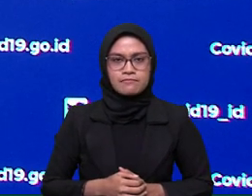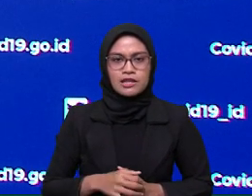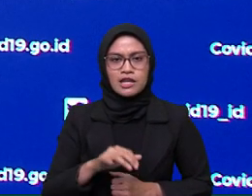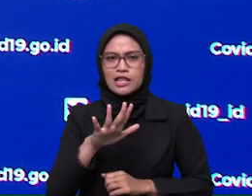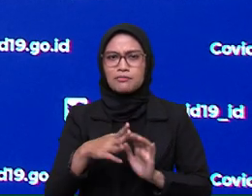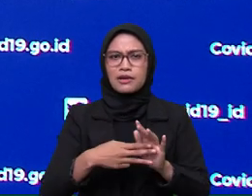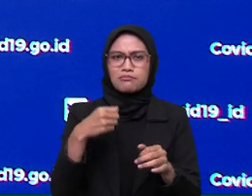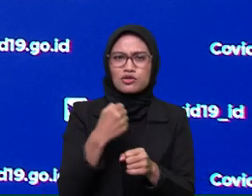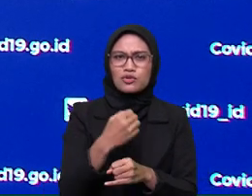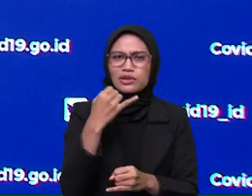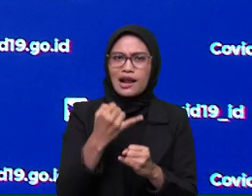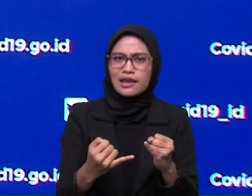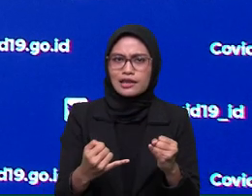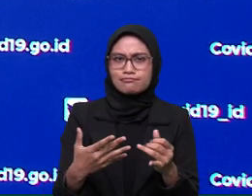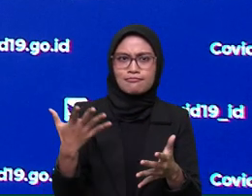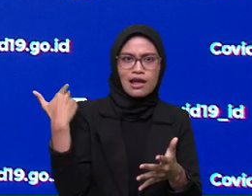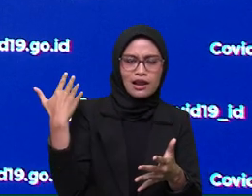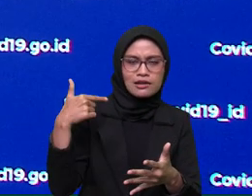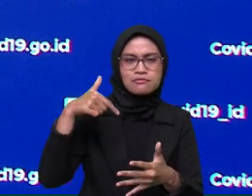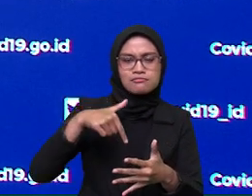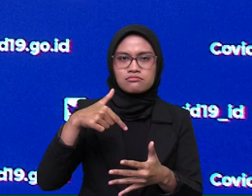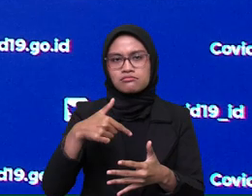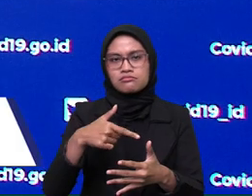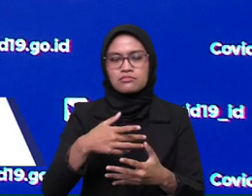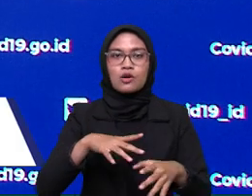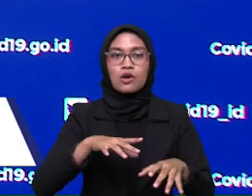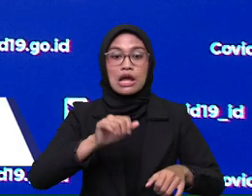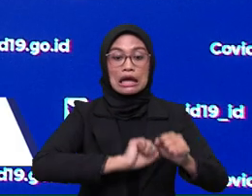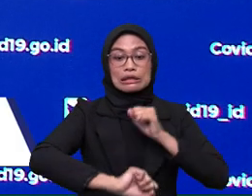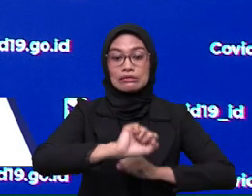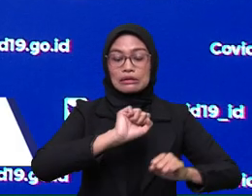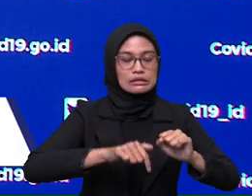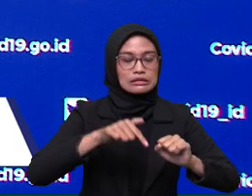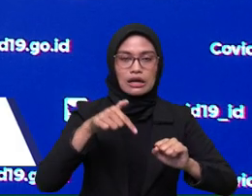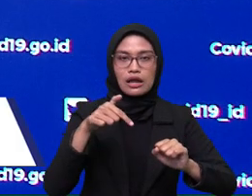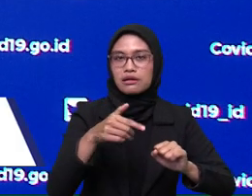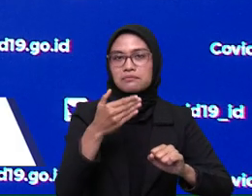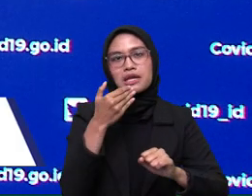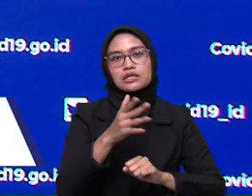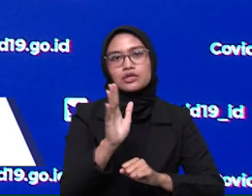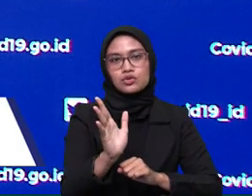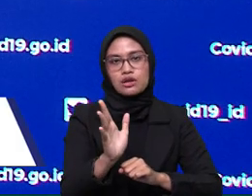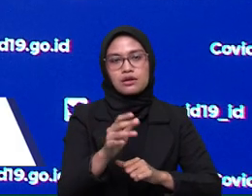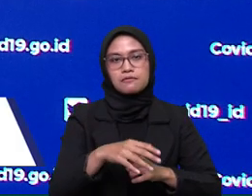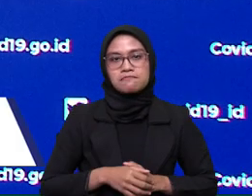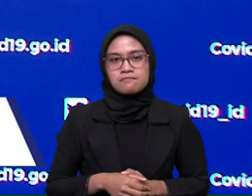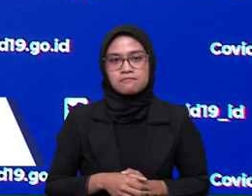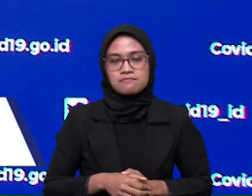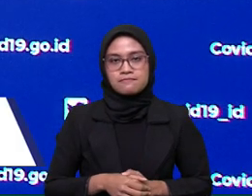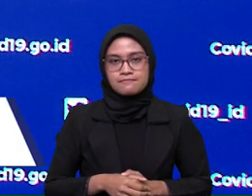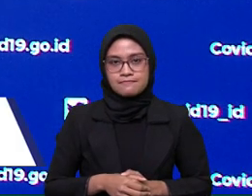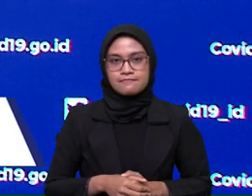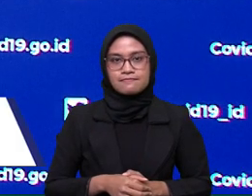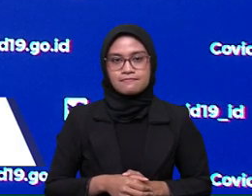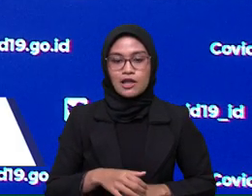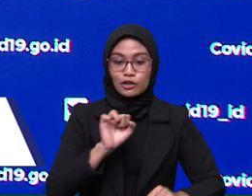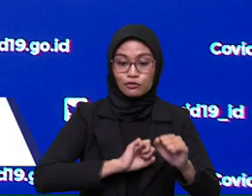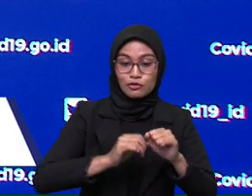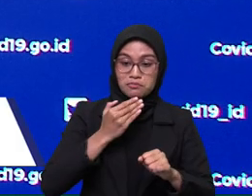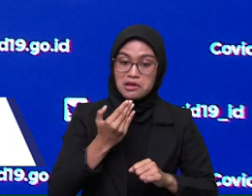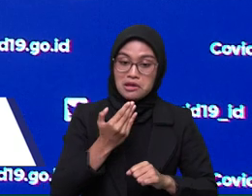minggu terakhir menunjukkan peningkatan mobilitas di berbagai fasilitas publik Hai peningkatan aktivitas masyarakat ini